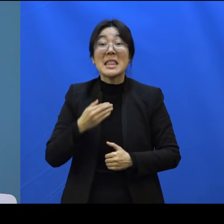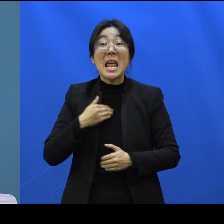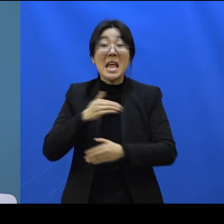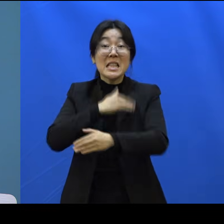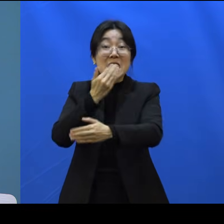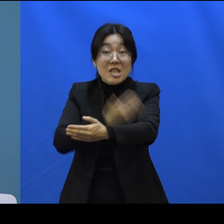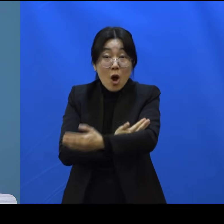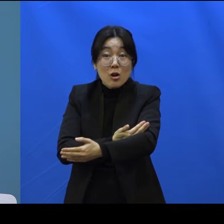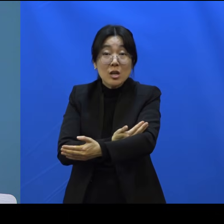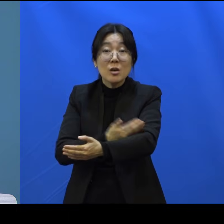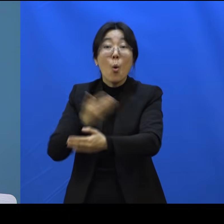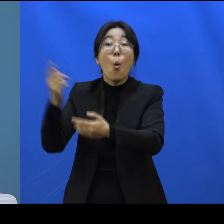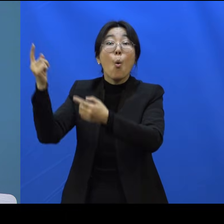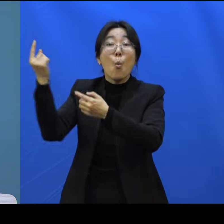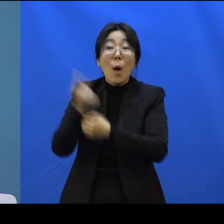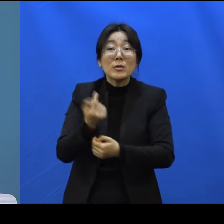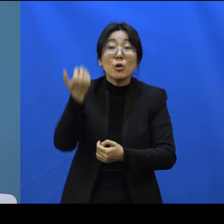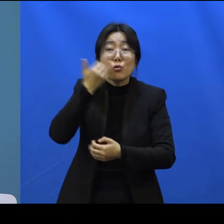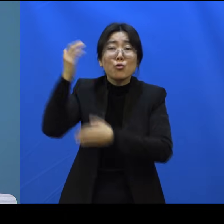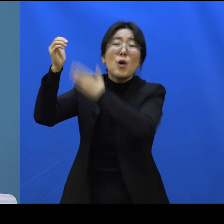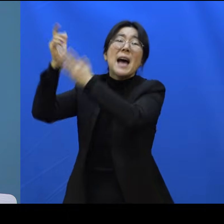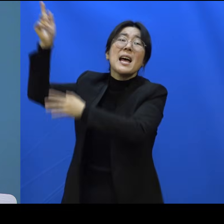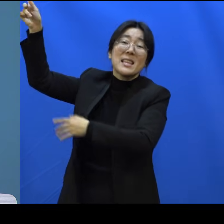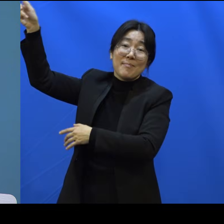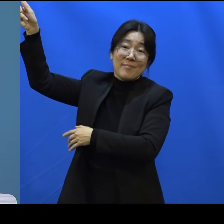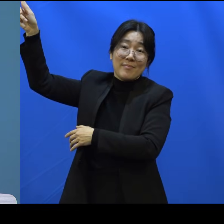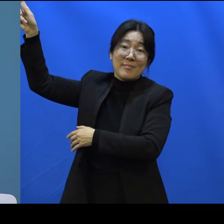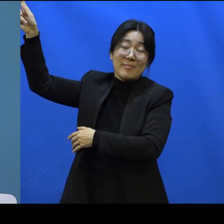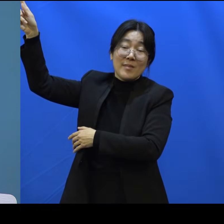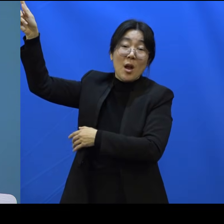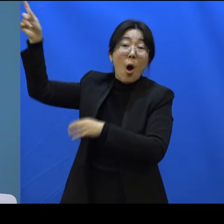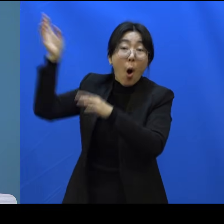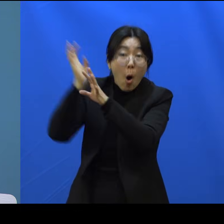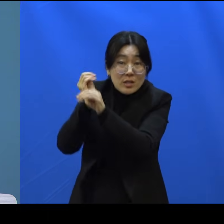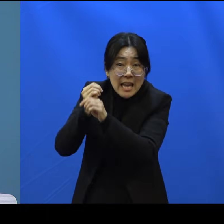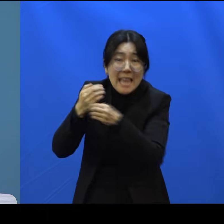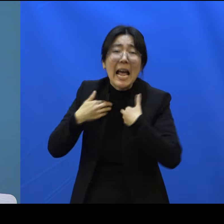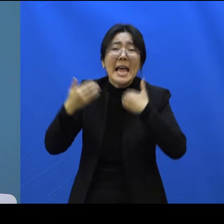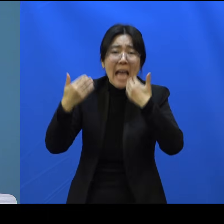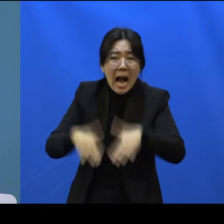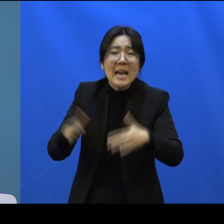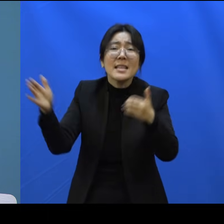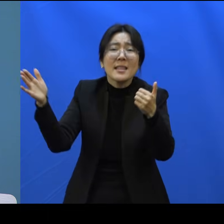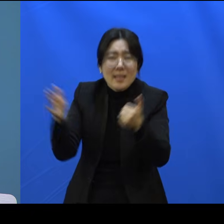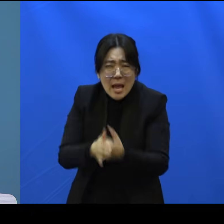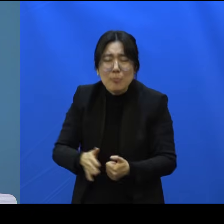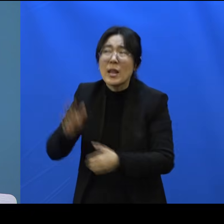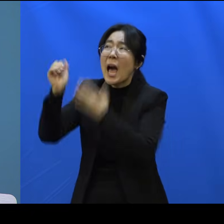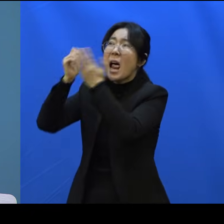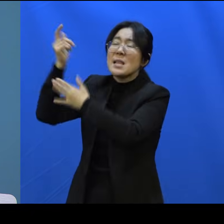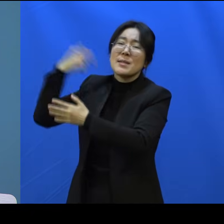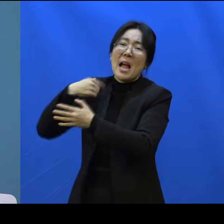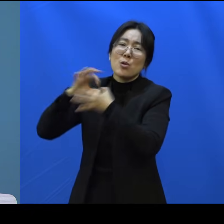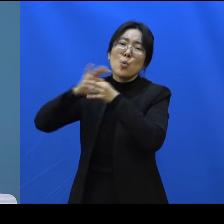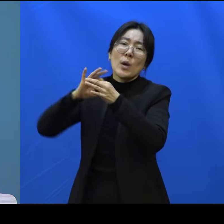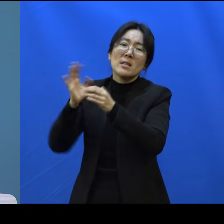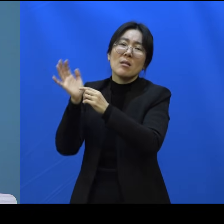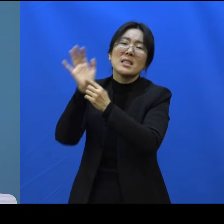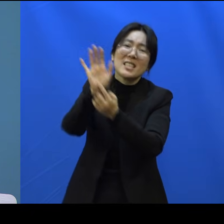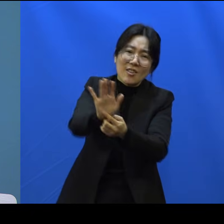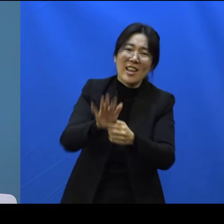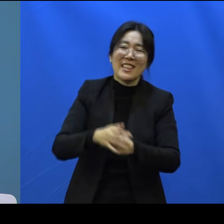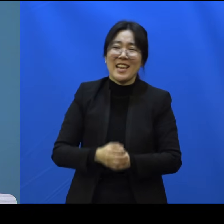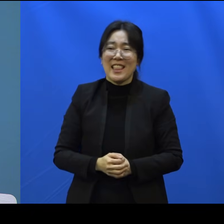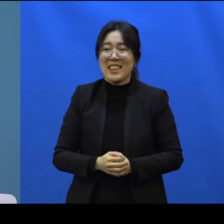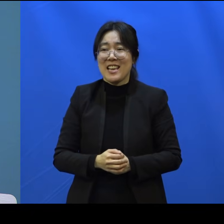돼요. 정직하면 내가 약함을 인정할 수밖에 없는 거거든요. 근데 안 정직해. 아무것도 없는데 있는 것처럼